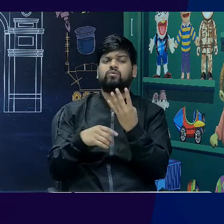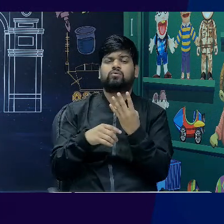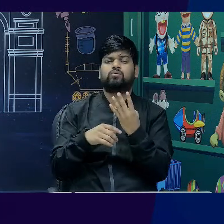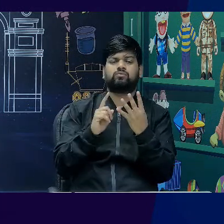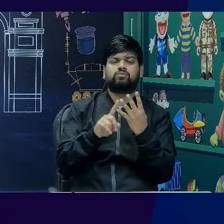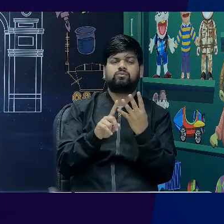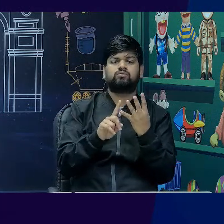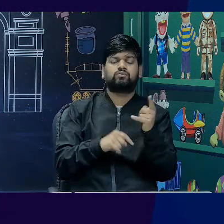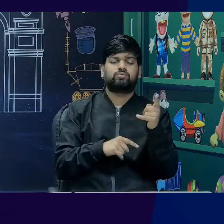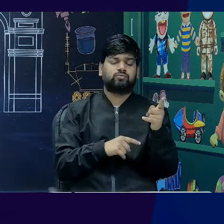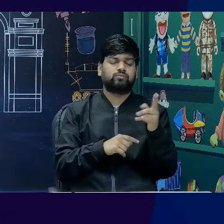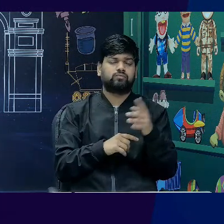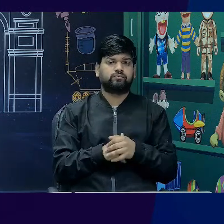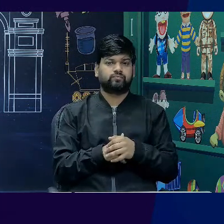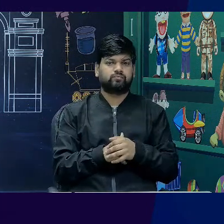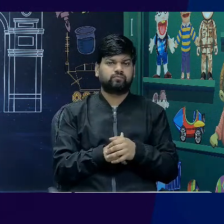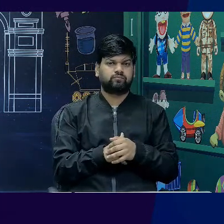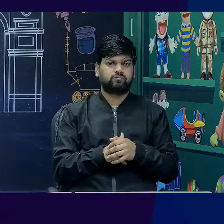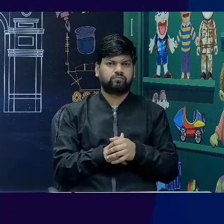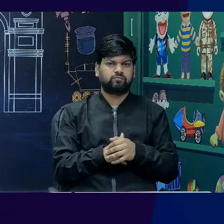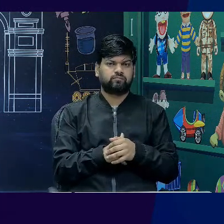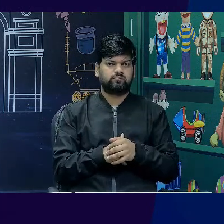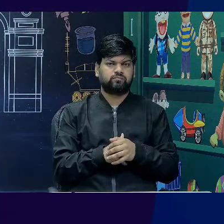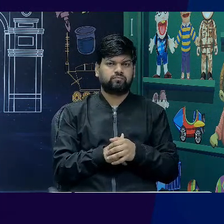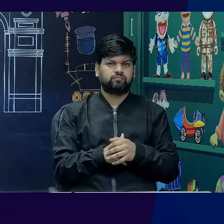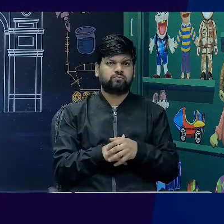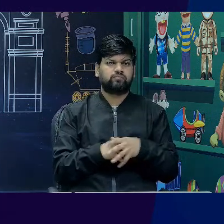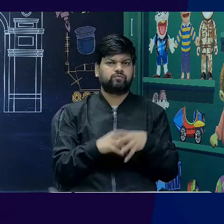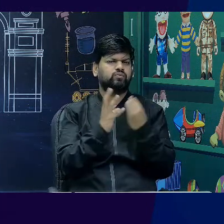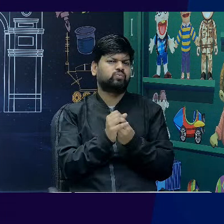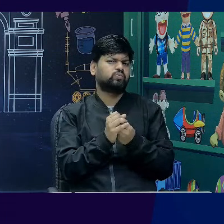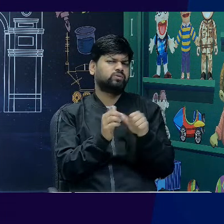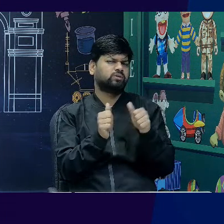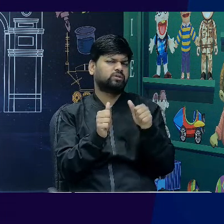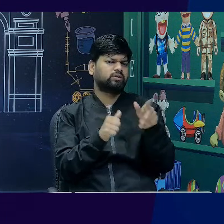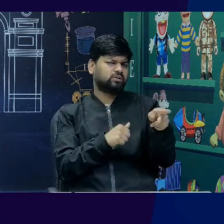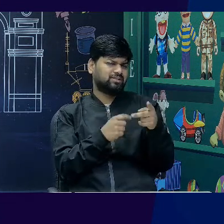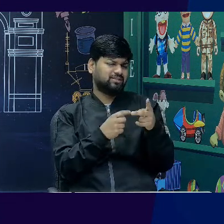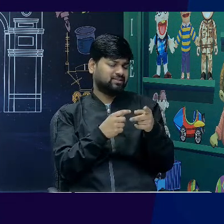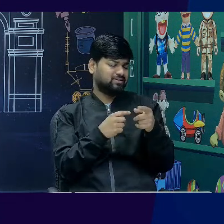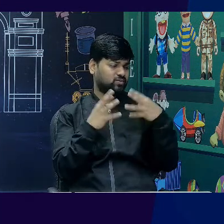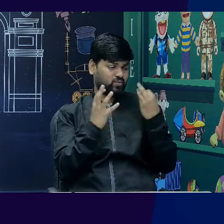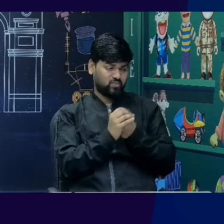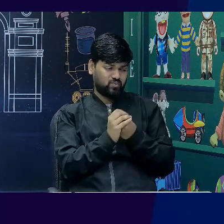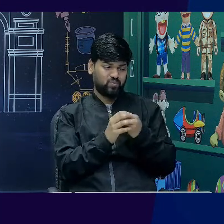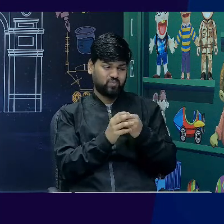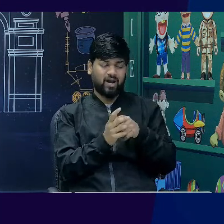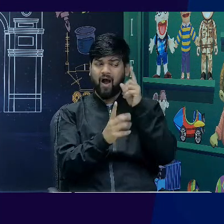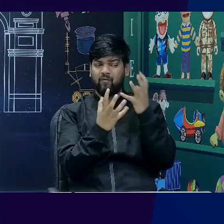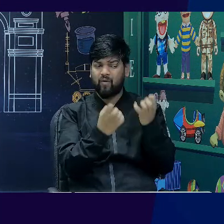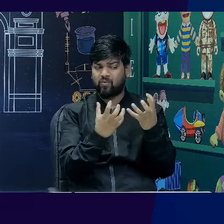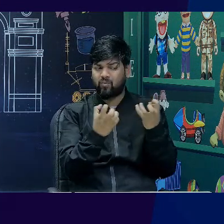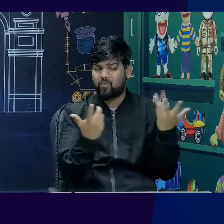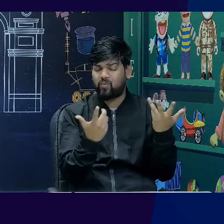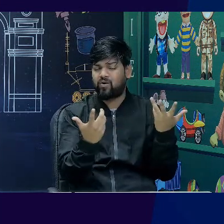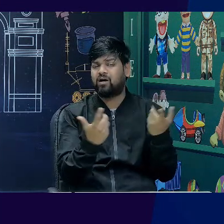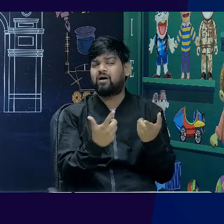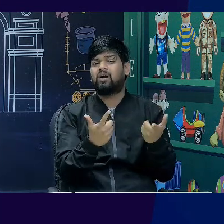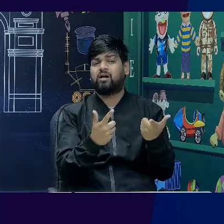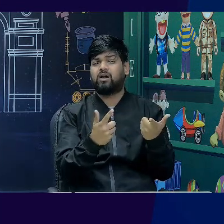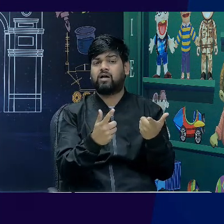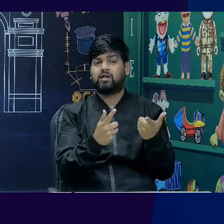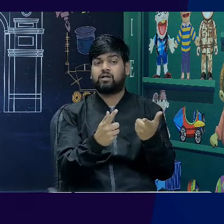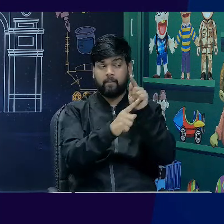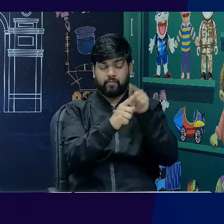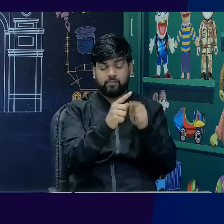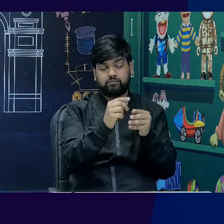से ज़्यादा नहीं होगी और aggregate demand हमारी aggregate supply से कम भी नहीं होगी. So उस चीज़ के लिए labor intensive technology